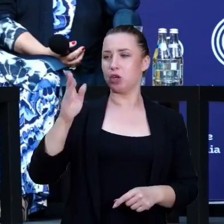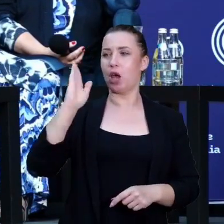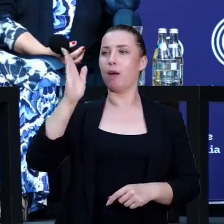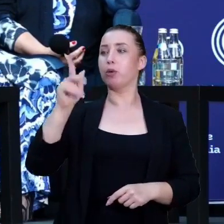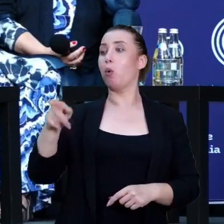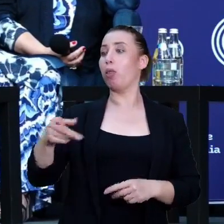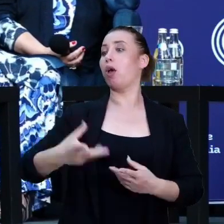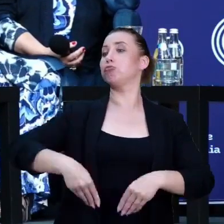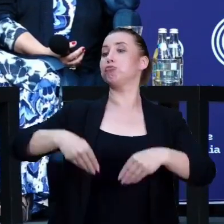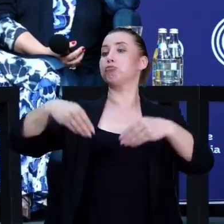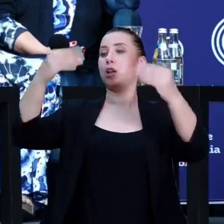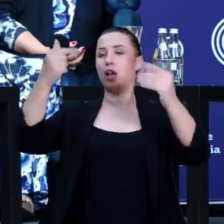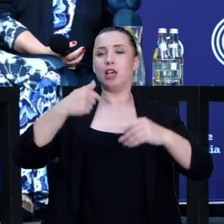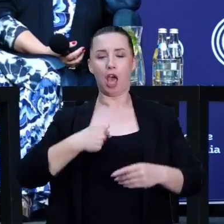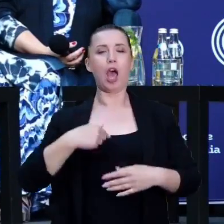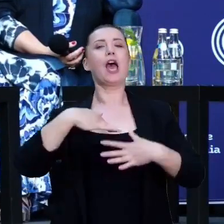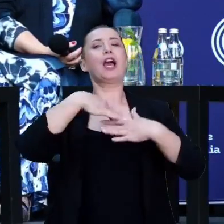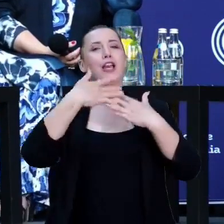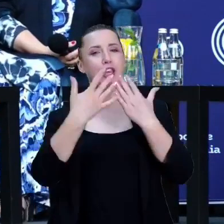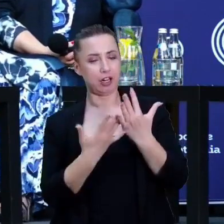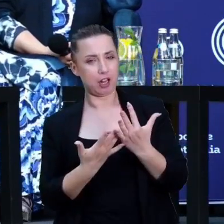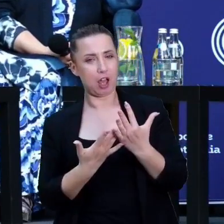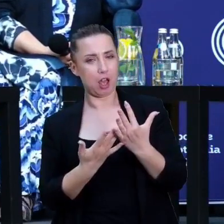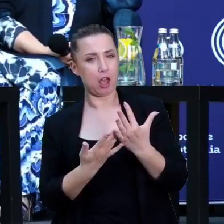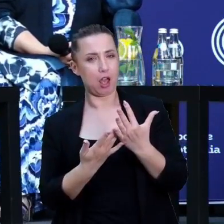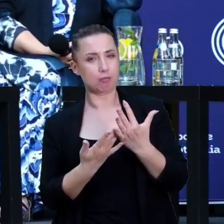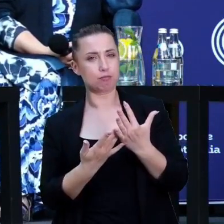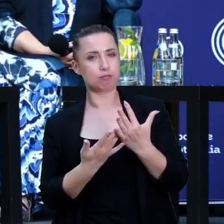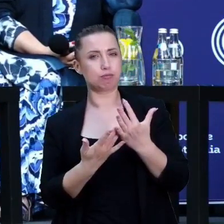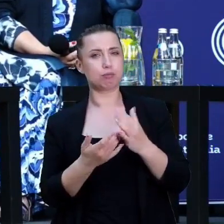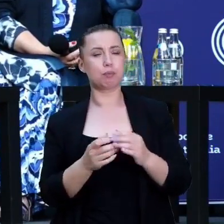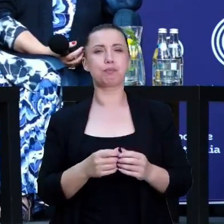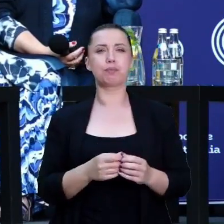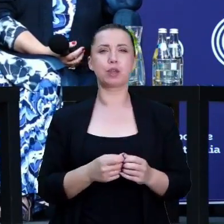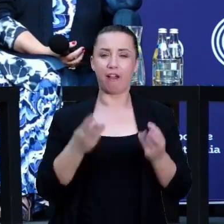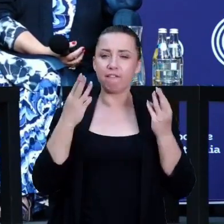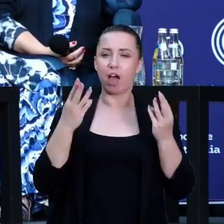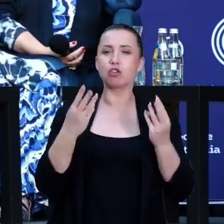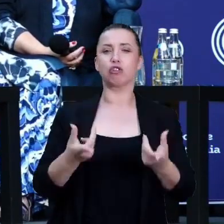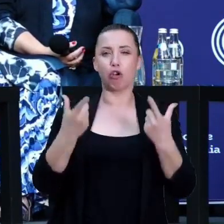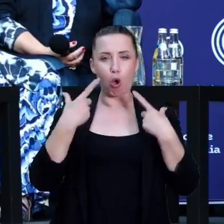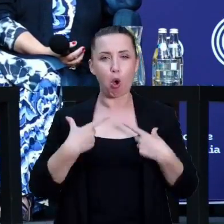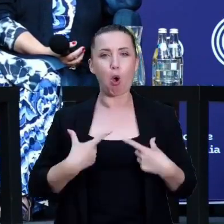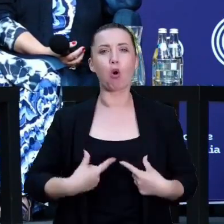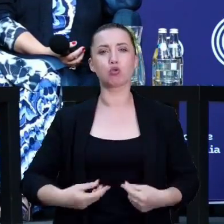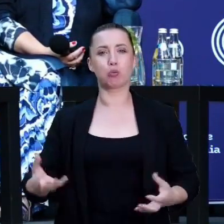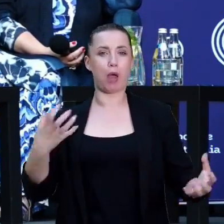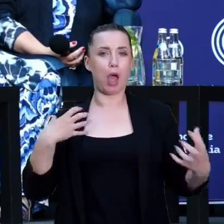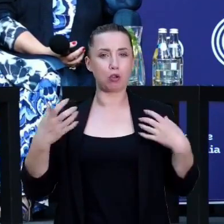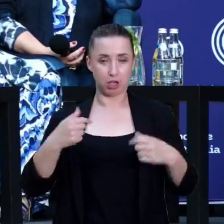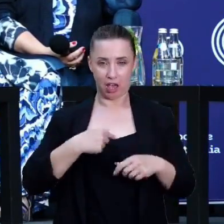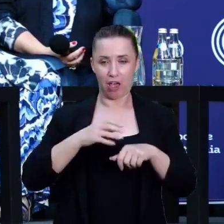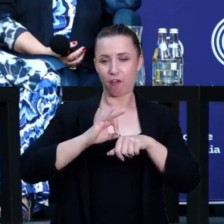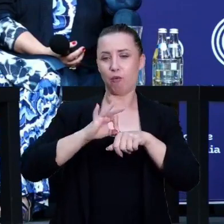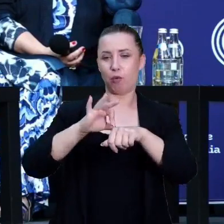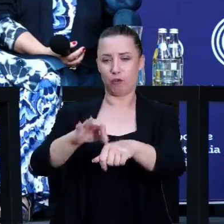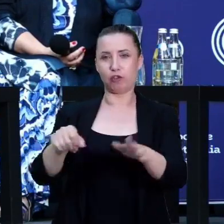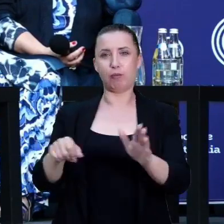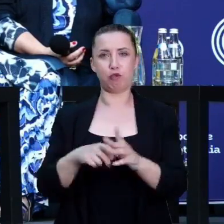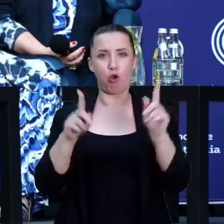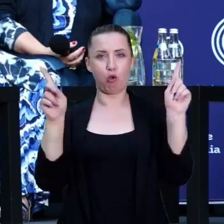się wypromować kilka takich ważnych osób wprowadzić do tego